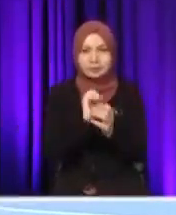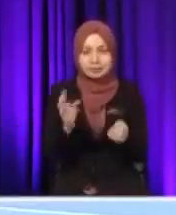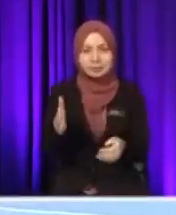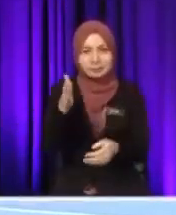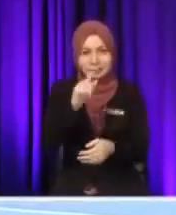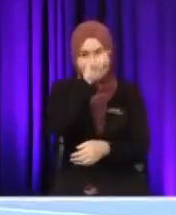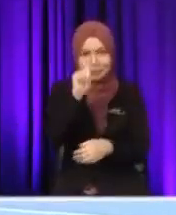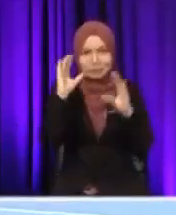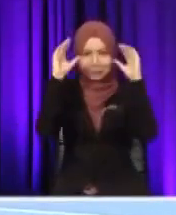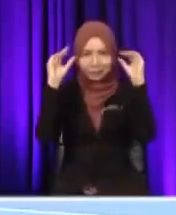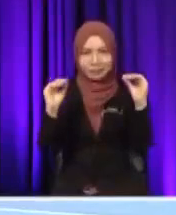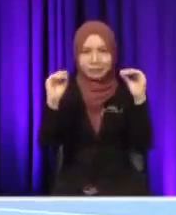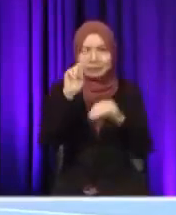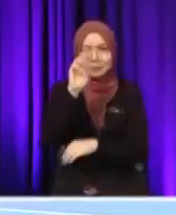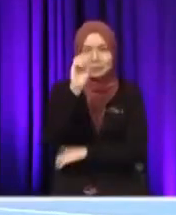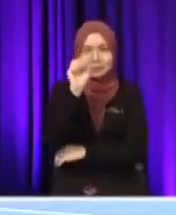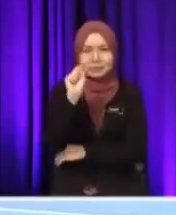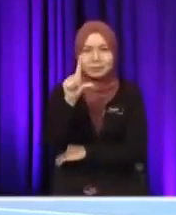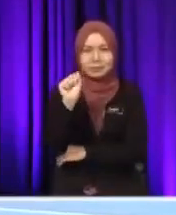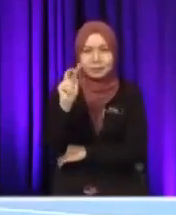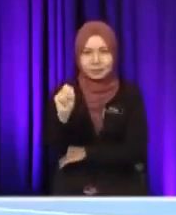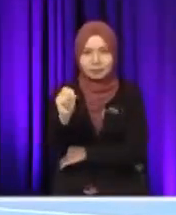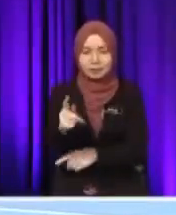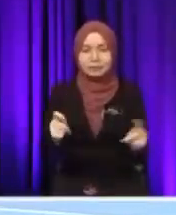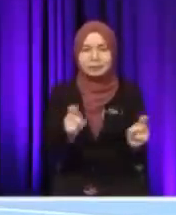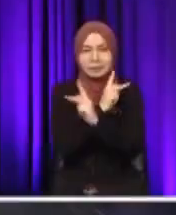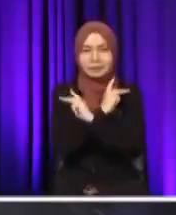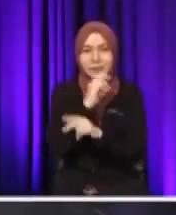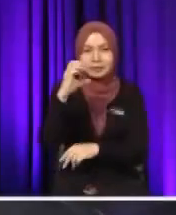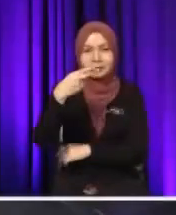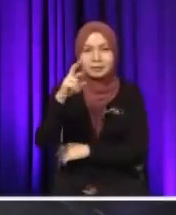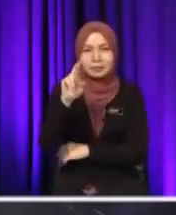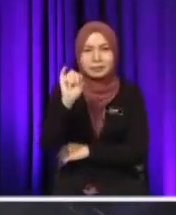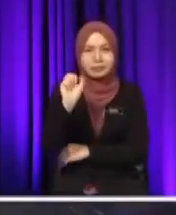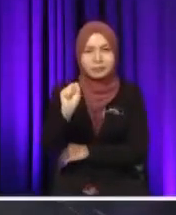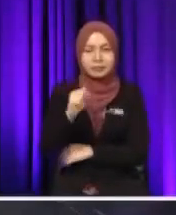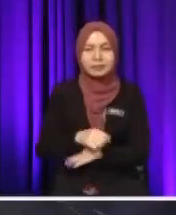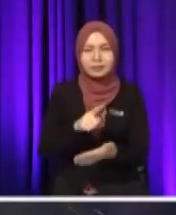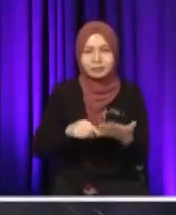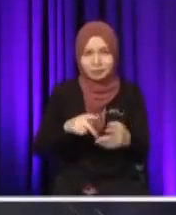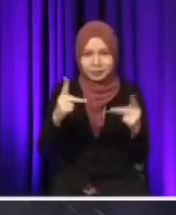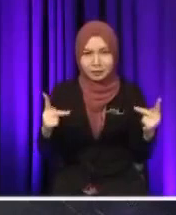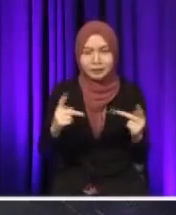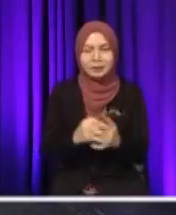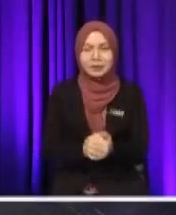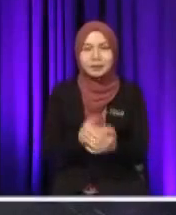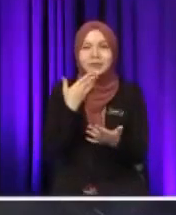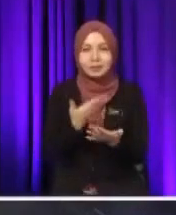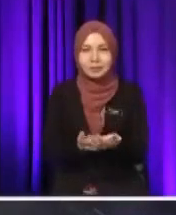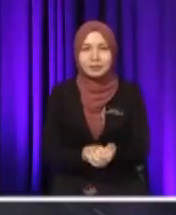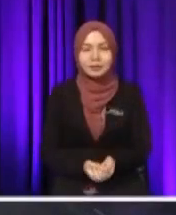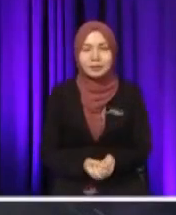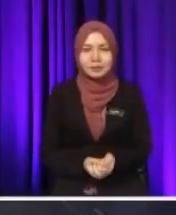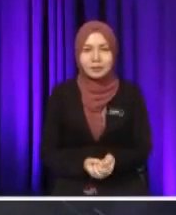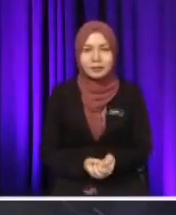Dan cikgunya ialah Cikgu Roslan. Yeah, terima kasih Chris. Apa khabar cikgu? Khabar baik Chris. Sihat dah cikgu? Alhamdulillah. Okay. Sihat Chris. Cikgu, saya